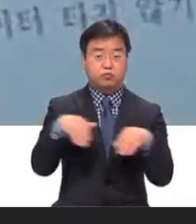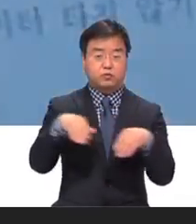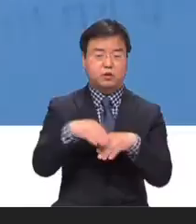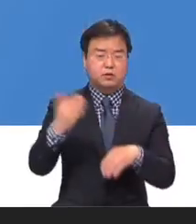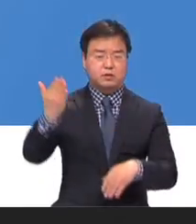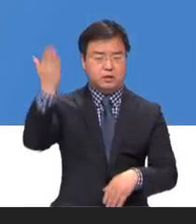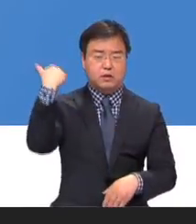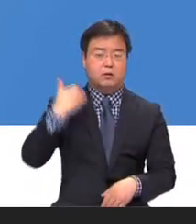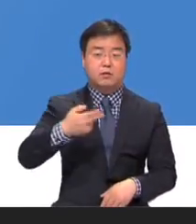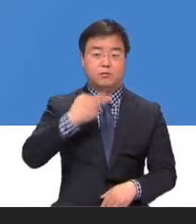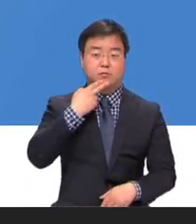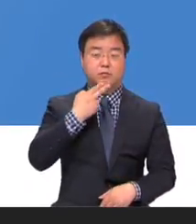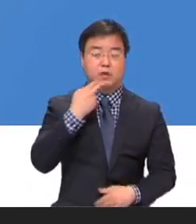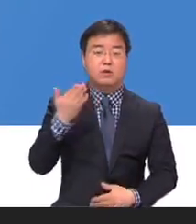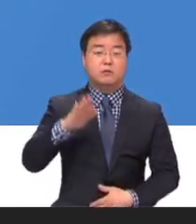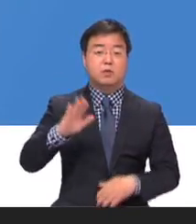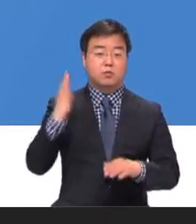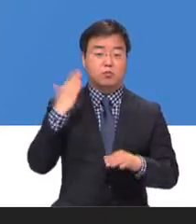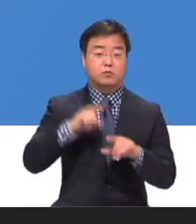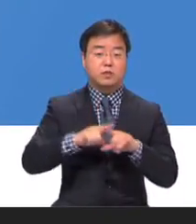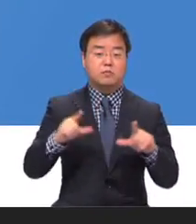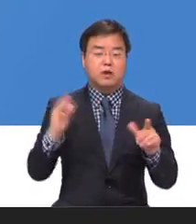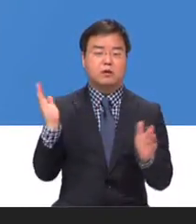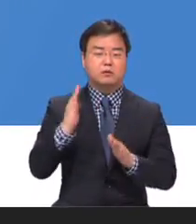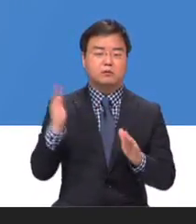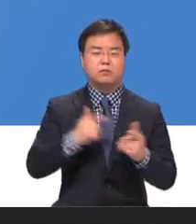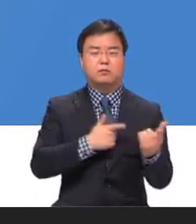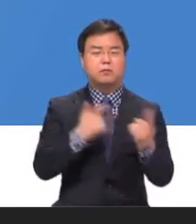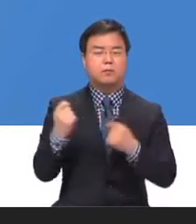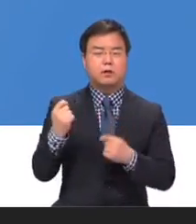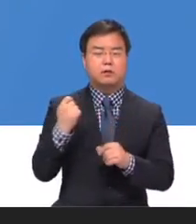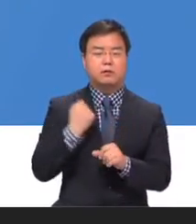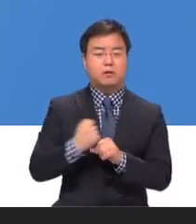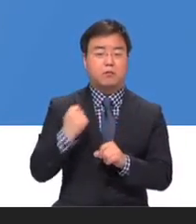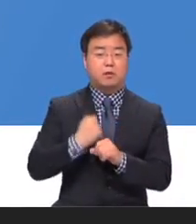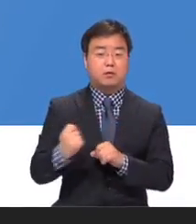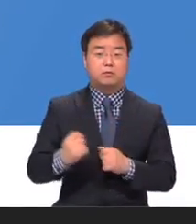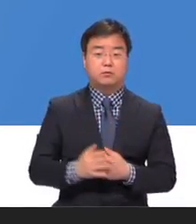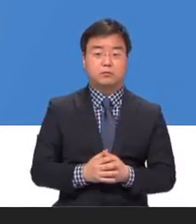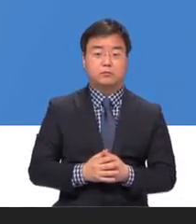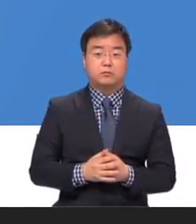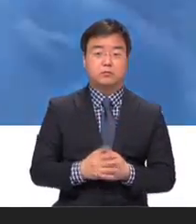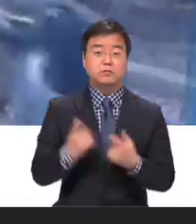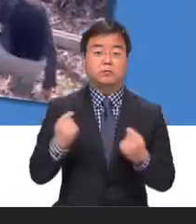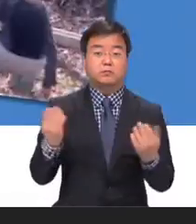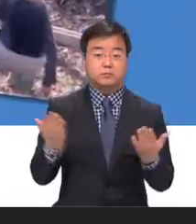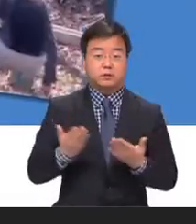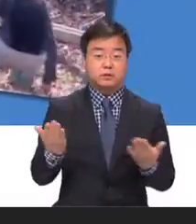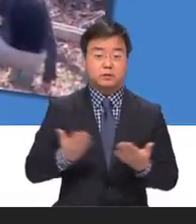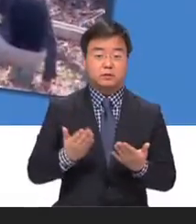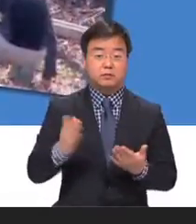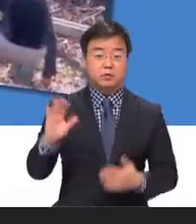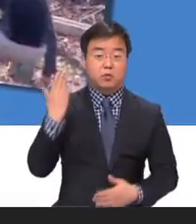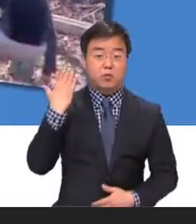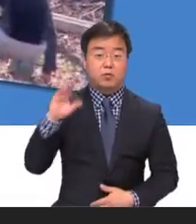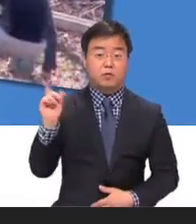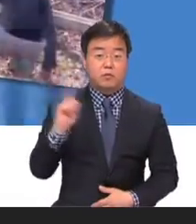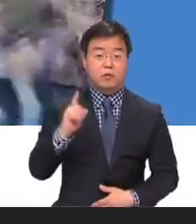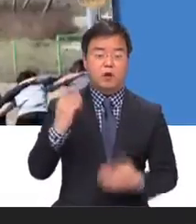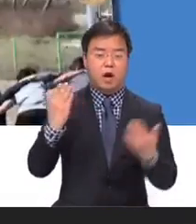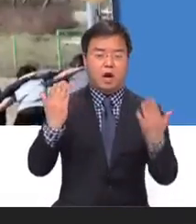지금은 일반 학생들이 그러고 있다는 게 너무나 황당한 것이고 이렇게 된 것이 요즘에 뭐 학교